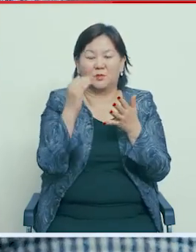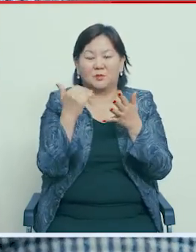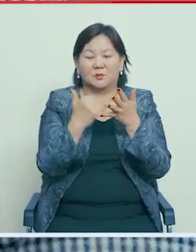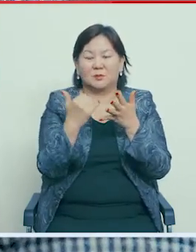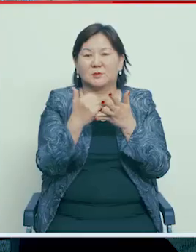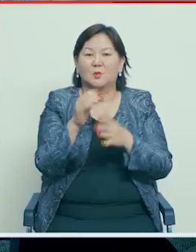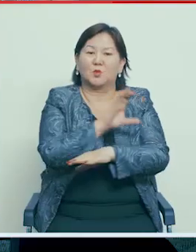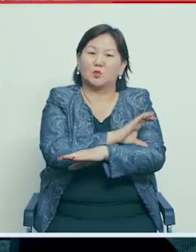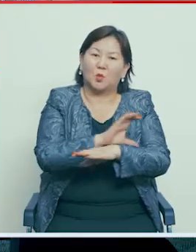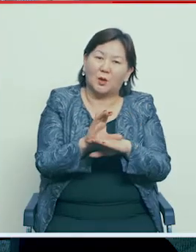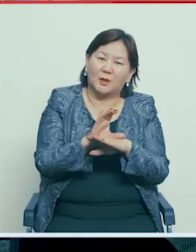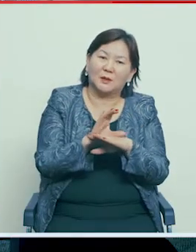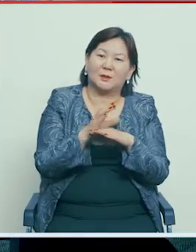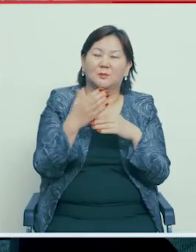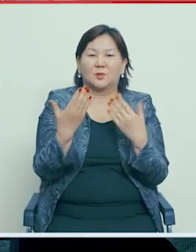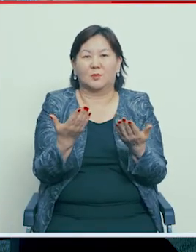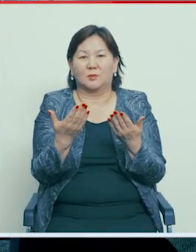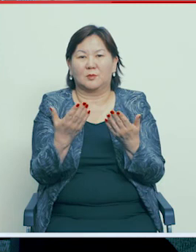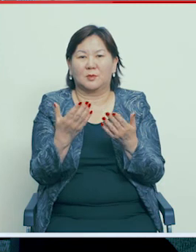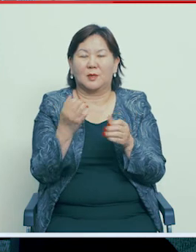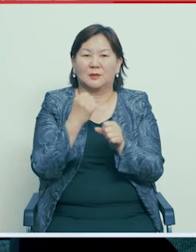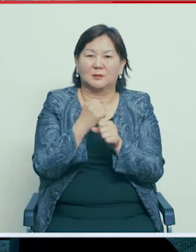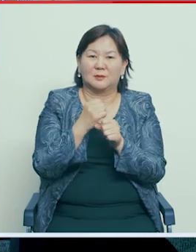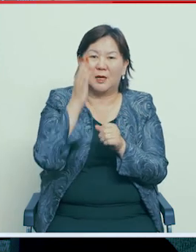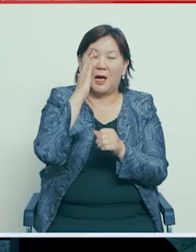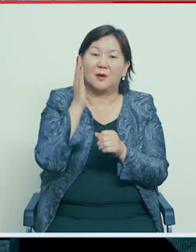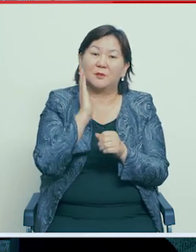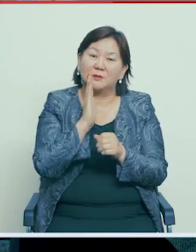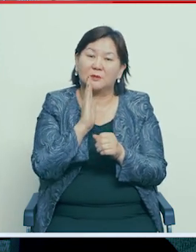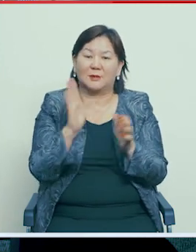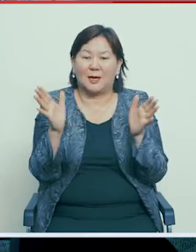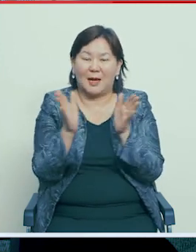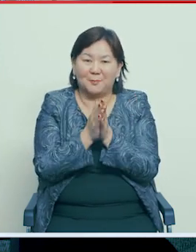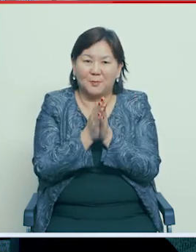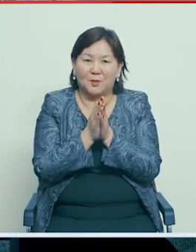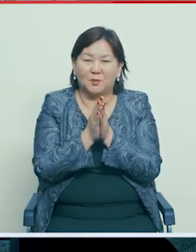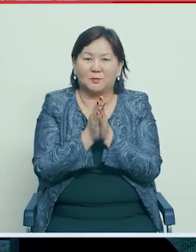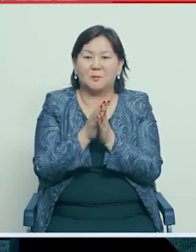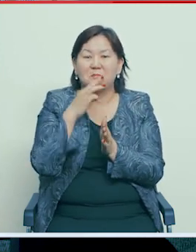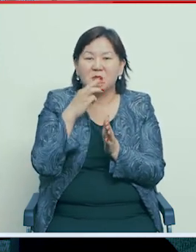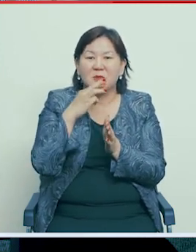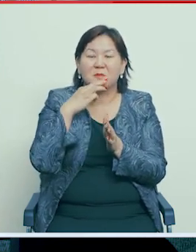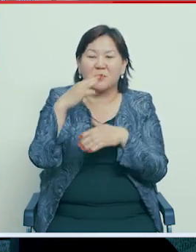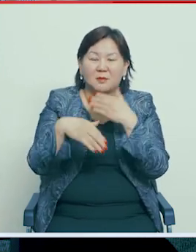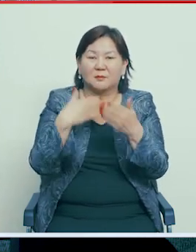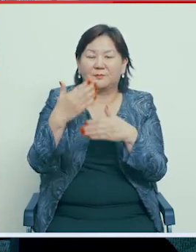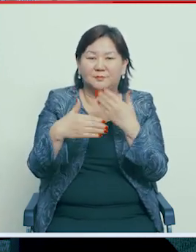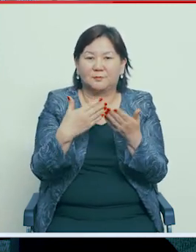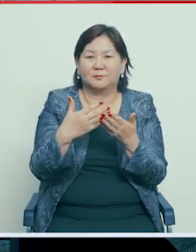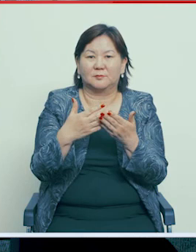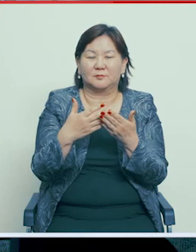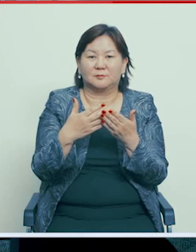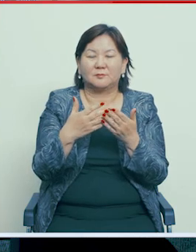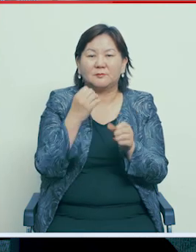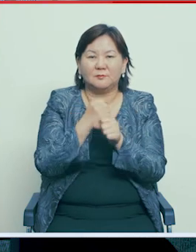жижигхэн сургалт ч гэдэг юм уу одоо ийм юмд бол эцэг эхчүүнд гэсэн хамтруулаад ингээд мэдээлэл өгөх талыг тал дээр